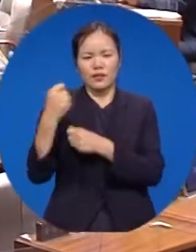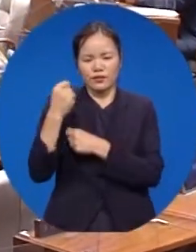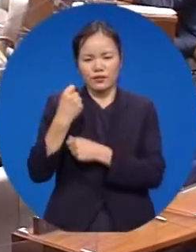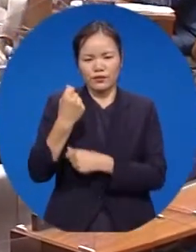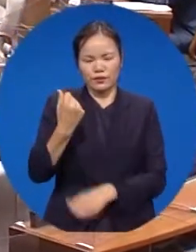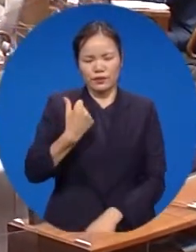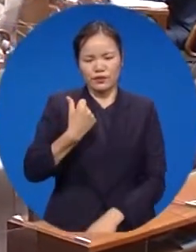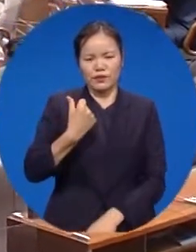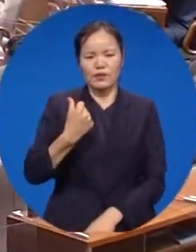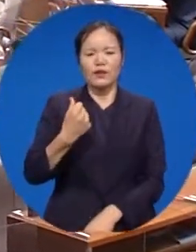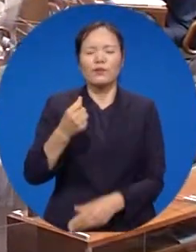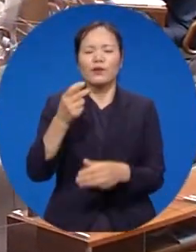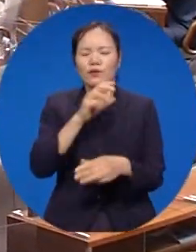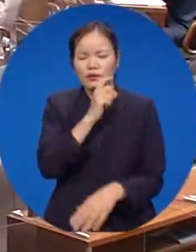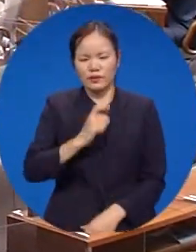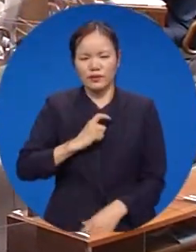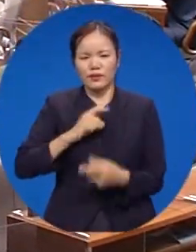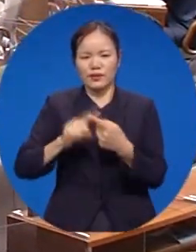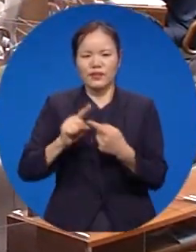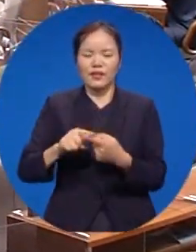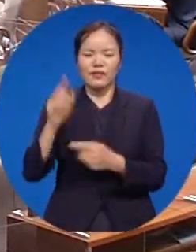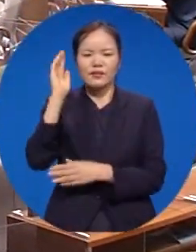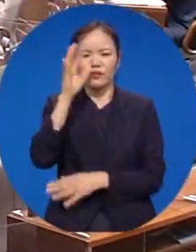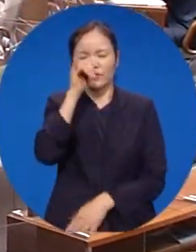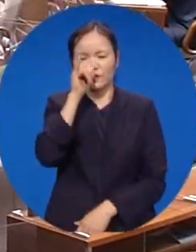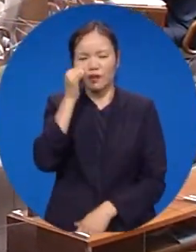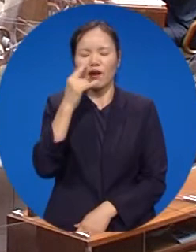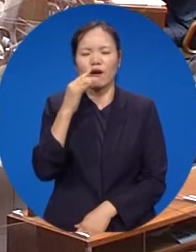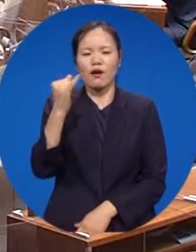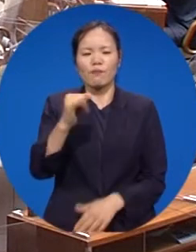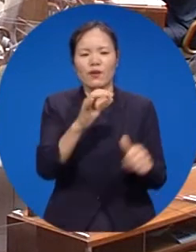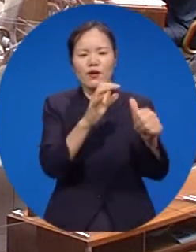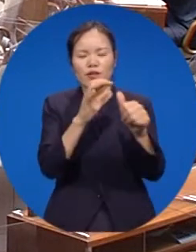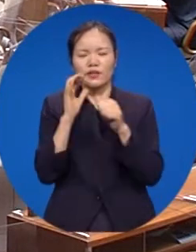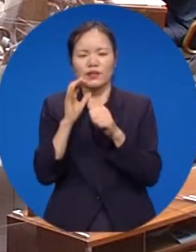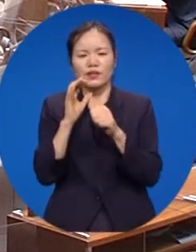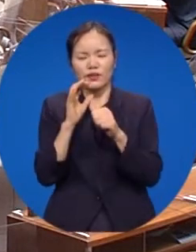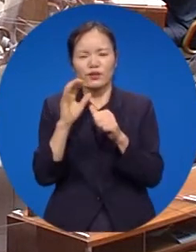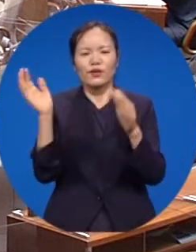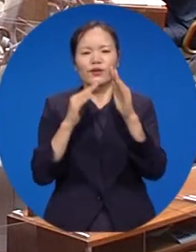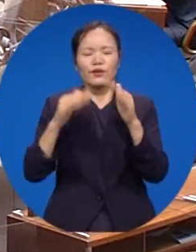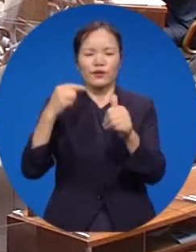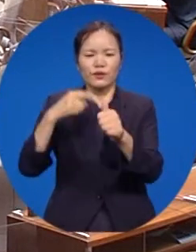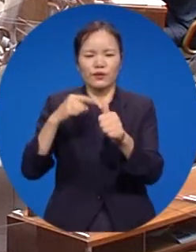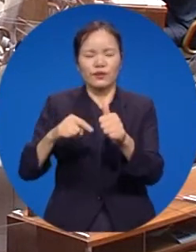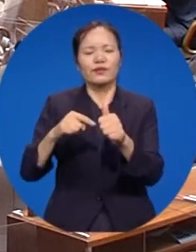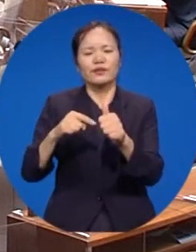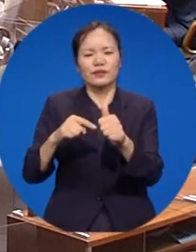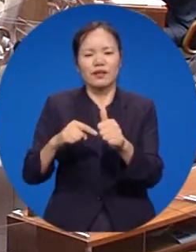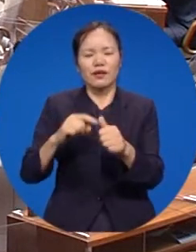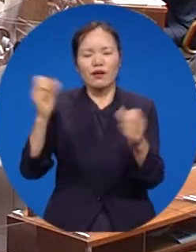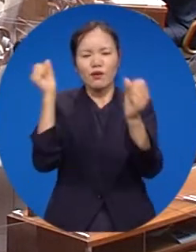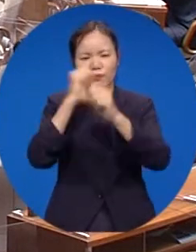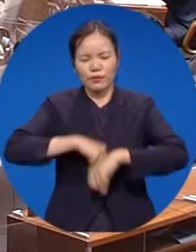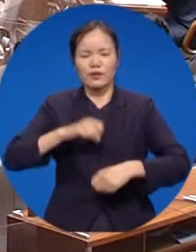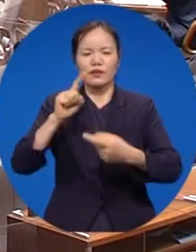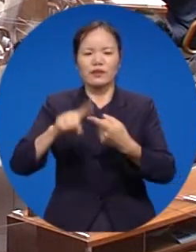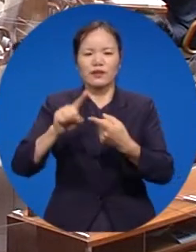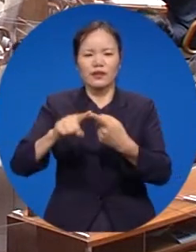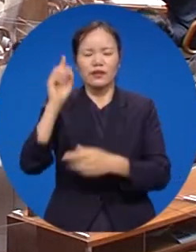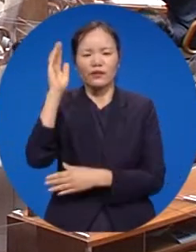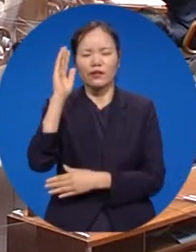역시 제기할 것으로 보이는데 업무 찬스를 이용해서 교육의 공정성을 무너뜨렸다는 당 기조를 유지할 것으로